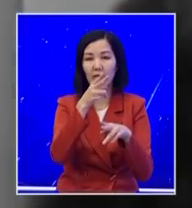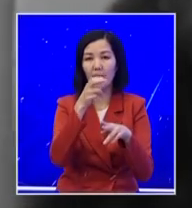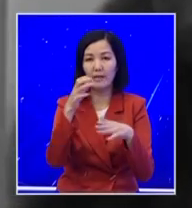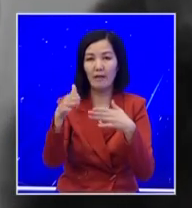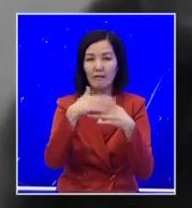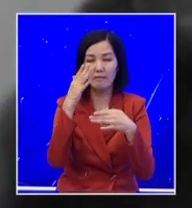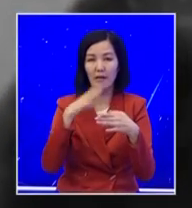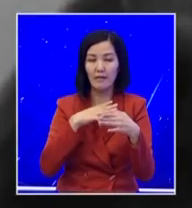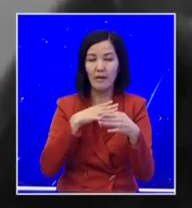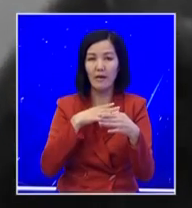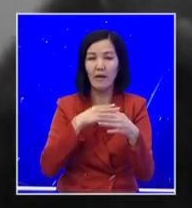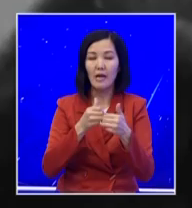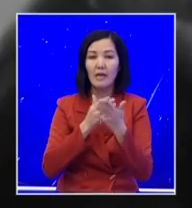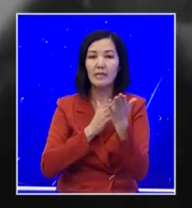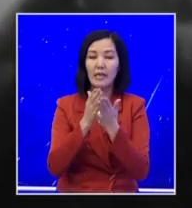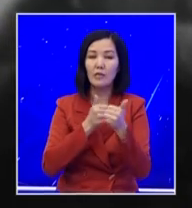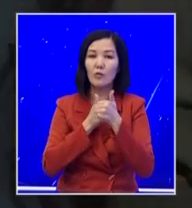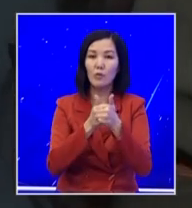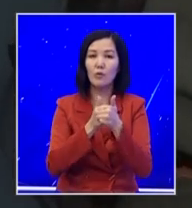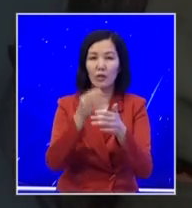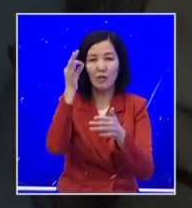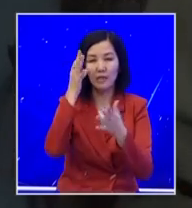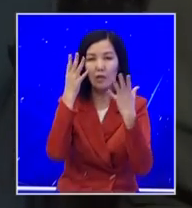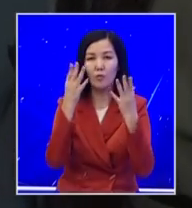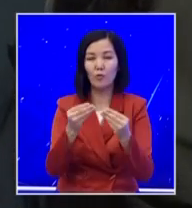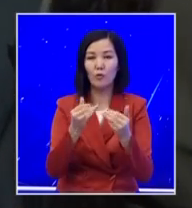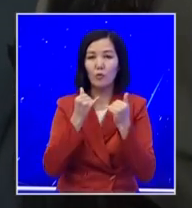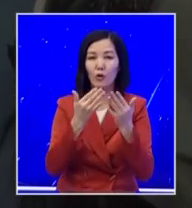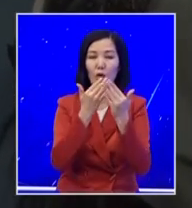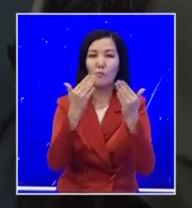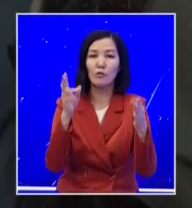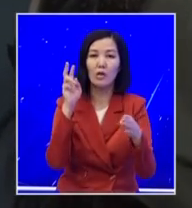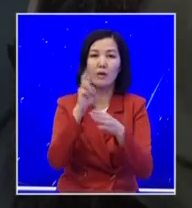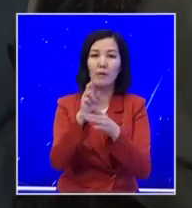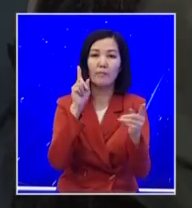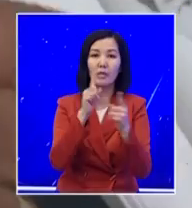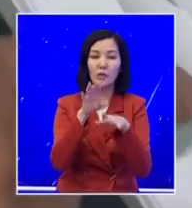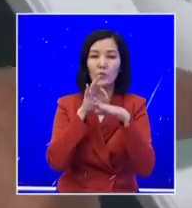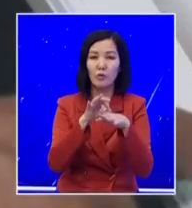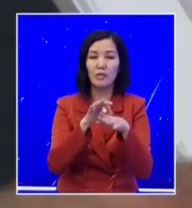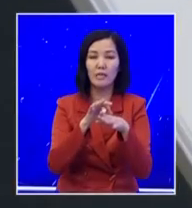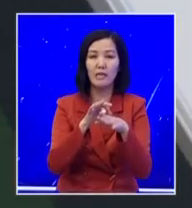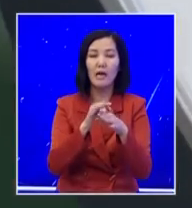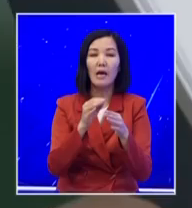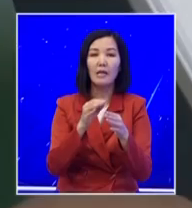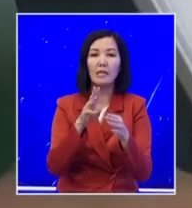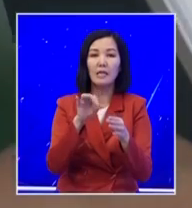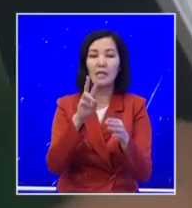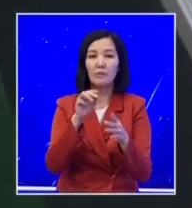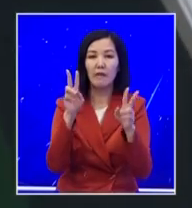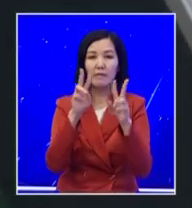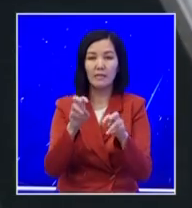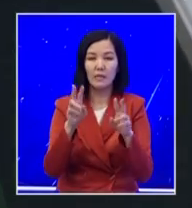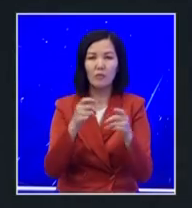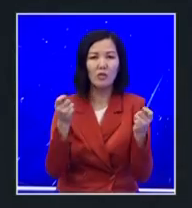Саяси қуғын-сүргін құрбандарын еске алу күніне орай, жыл сайын ұрпақтары мұражайға келіп, кездесу өткізеді. Мамандардың айтуынша, Тынышбаевты